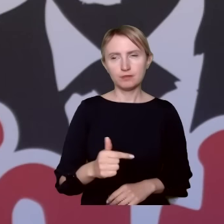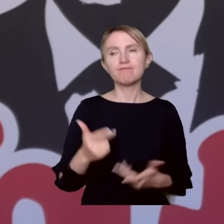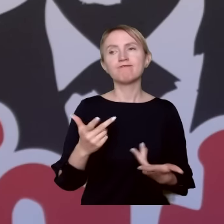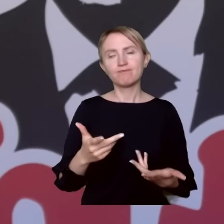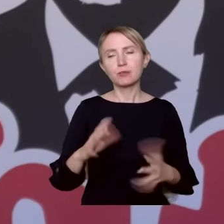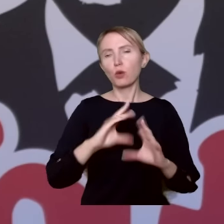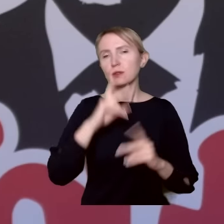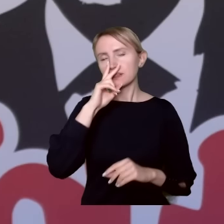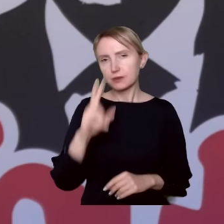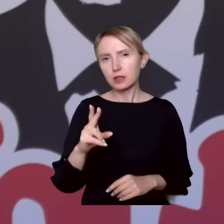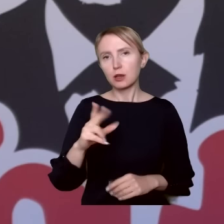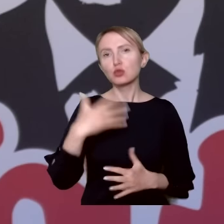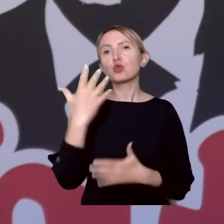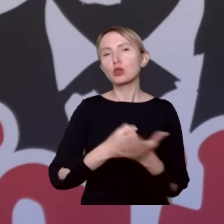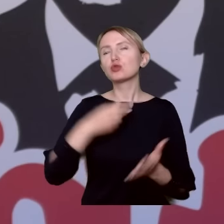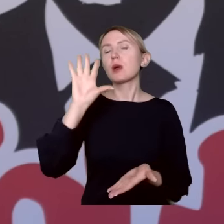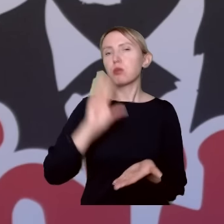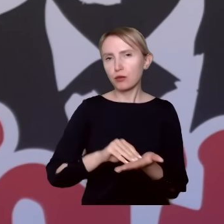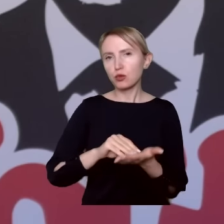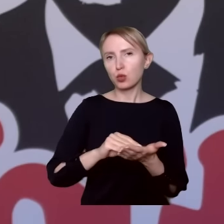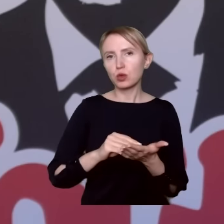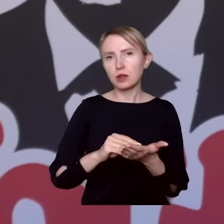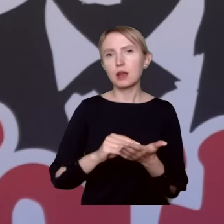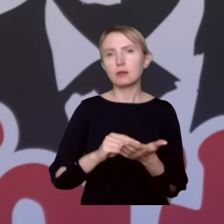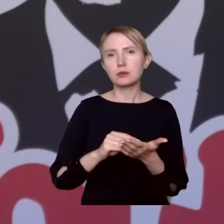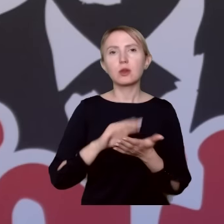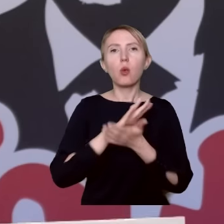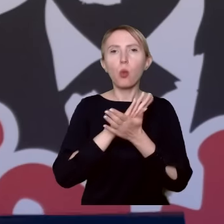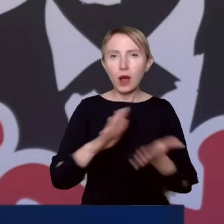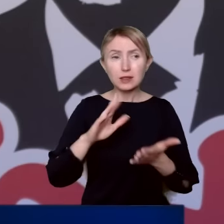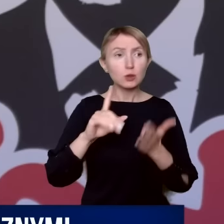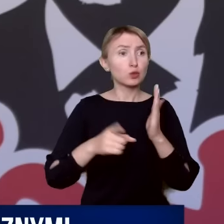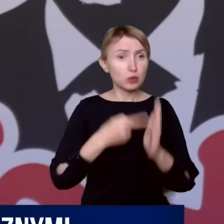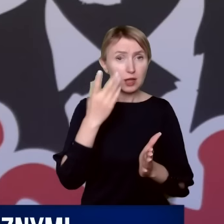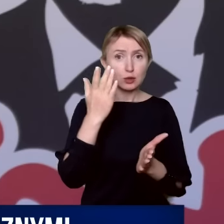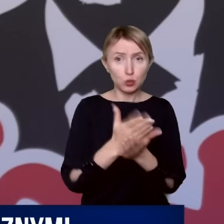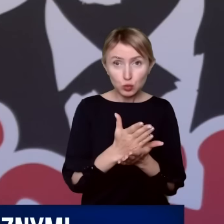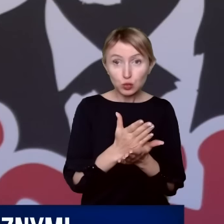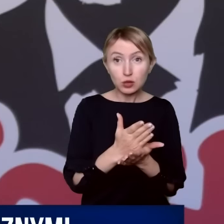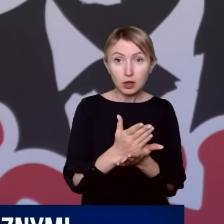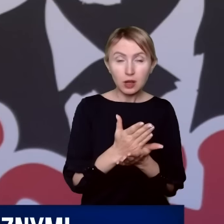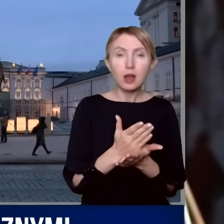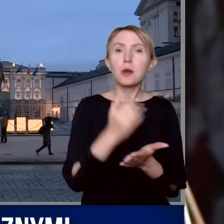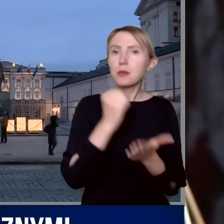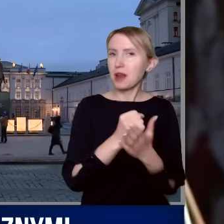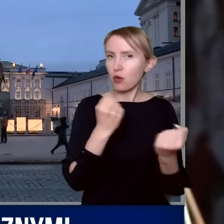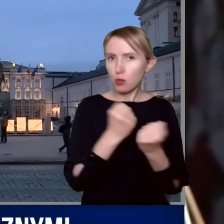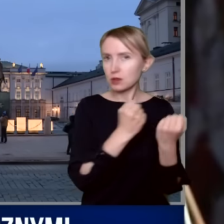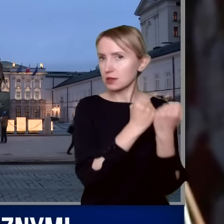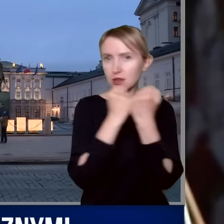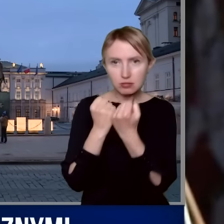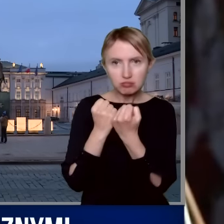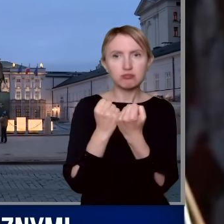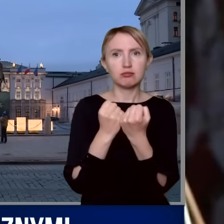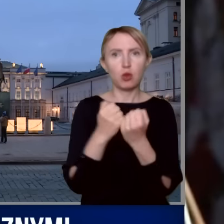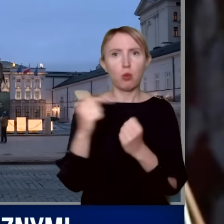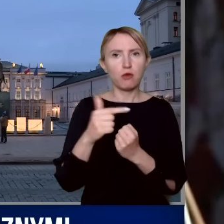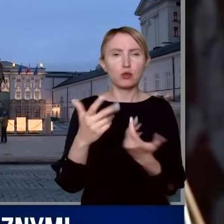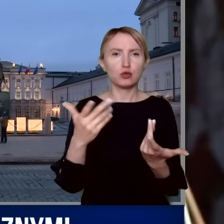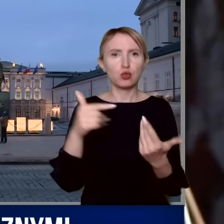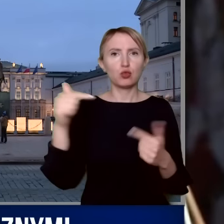wskazuje, skorzystać ponownie z aktu łaski, mimo że już jeden akt łaski jest prawomocny i obowiązujący. A może o to też trochę chodziło w